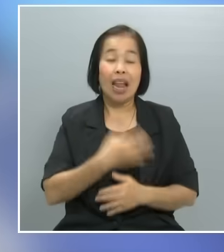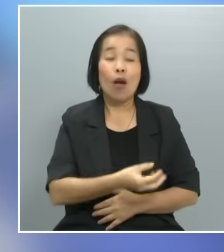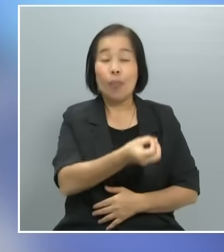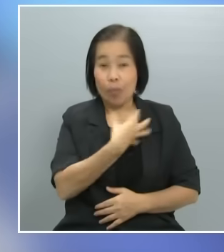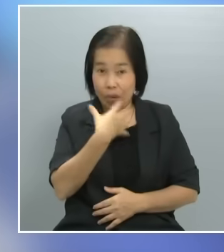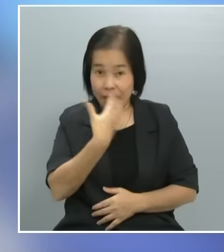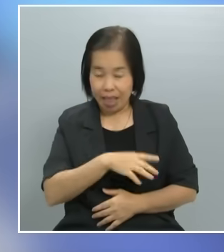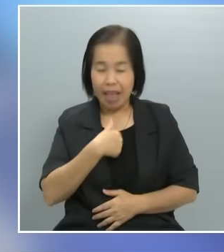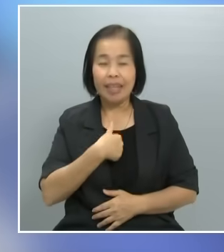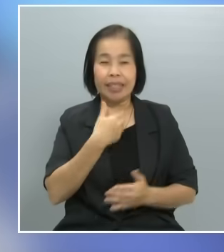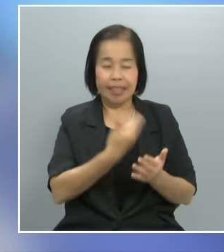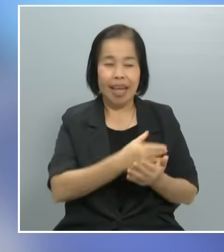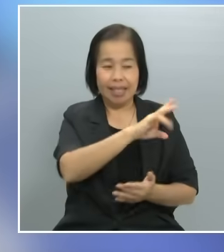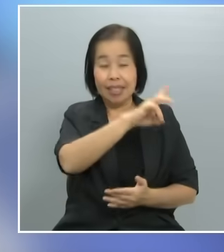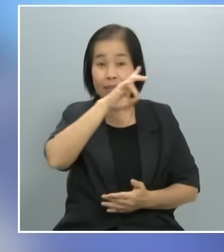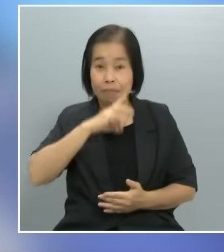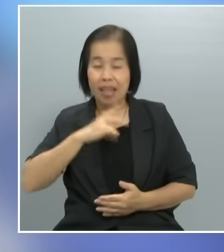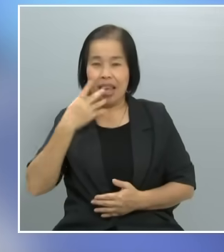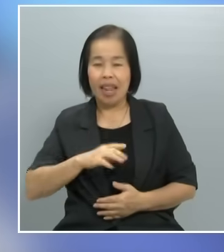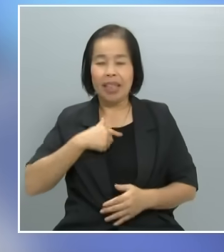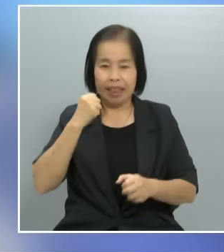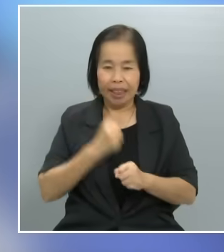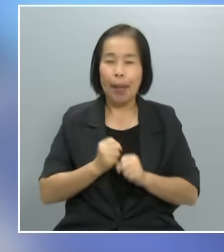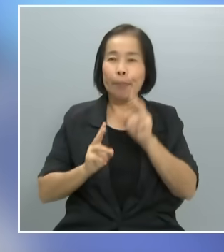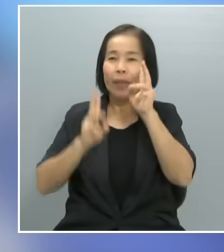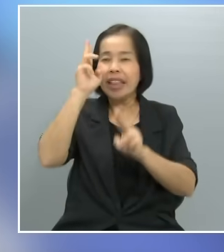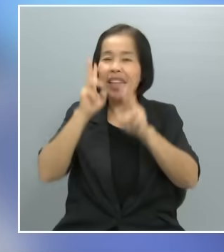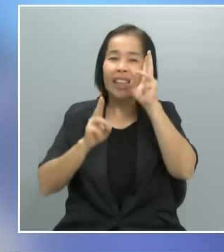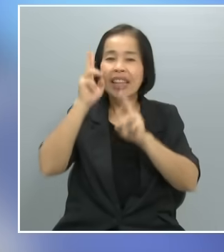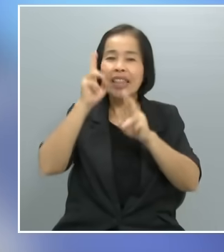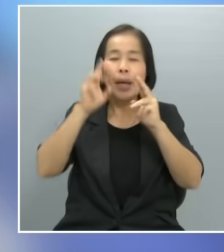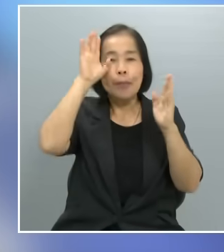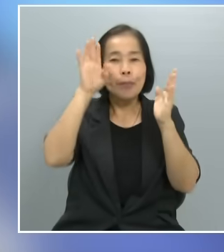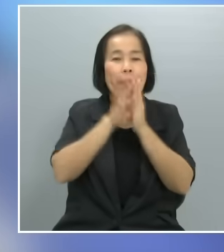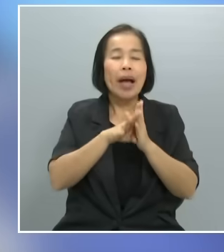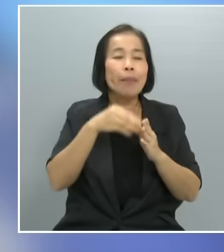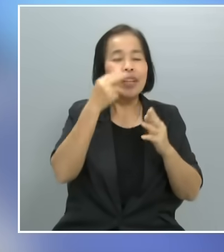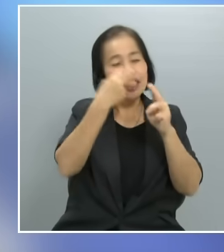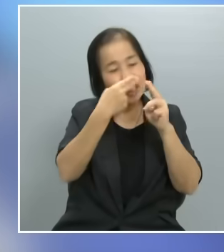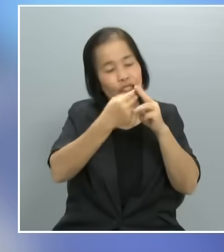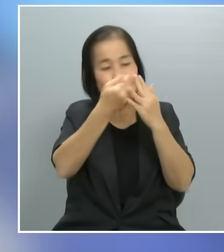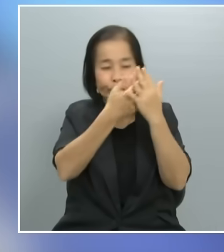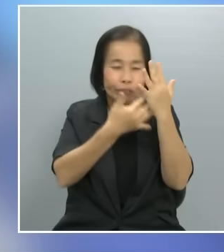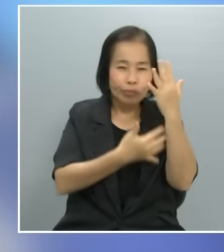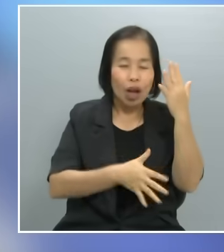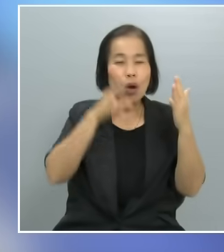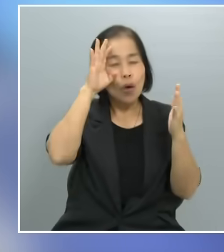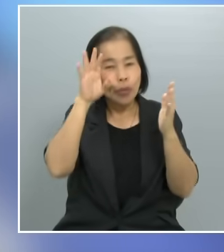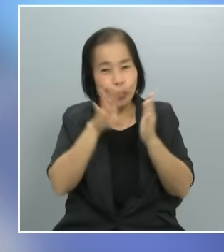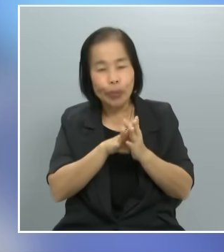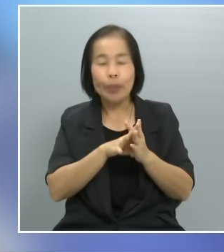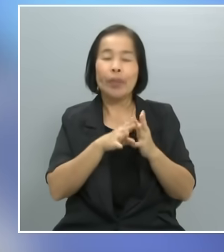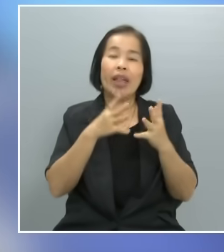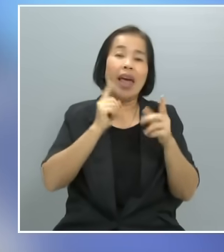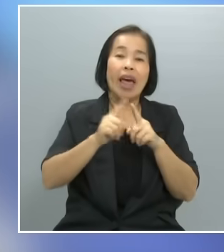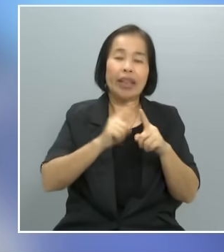าบอกได้เดี๋ยวโค้ชพี่เล็กเนี่ยจะมีการทำโปรไฟล์ให้ก่อนนะทำโปรไฟล์คืออะไรคือก็จะเอาข้อมูลพี่หมวยทั้งหมดรูปต่างๆนานา